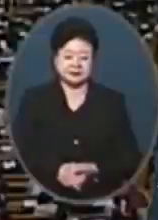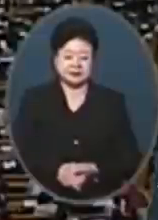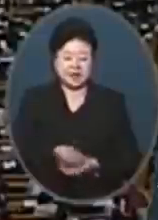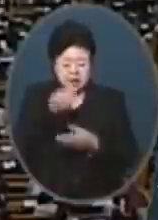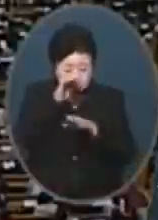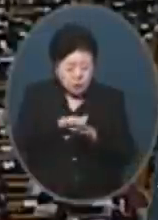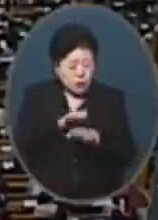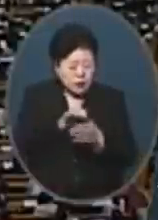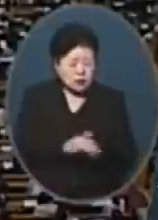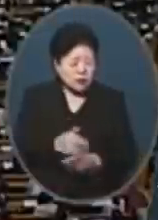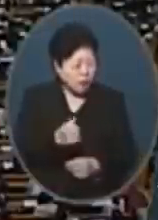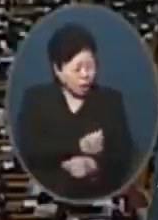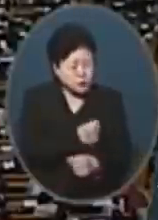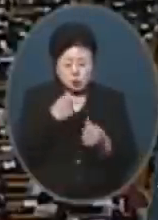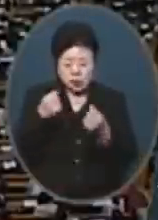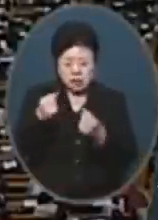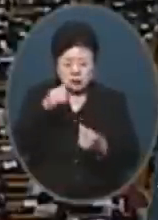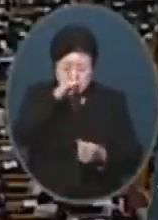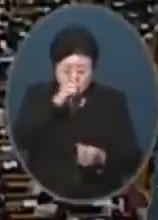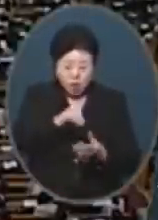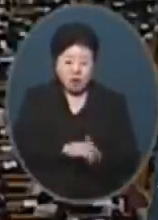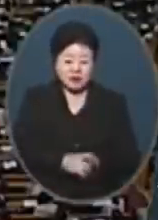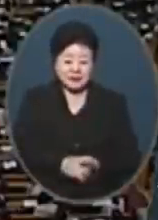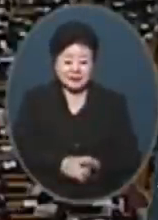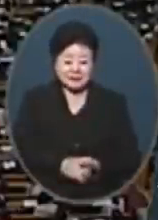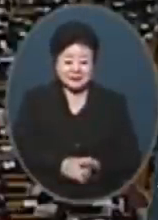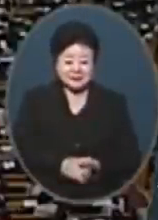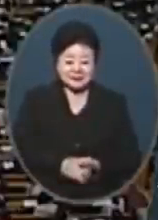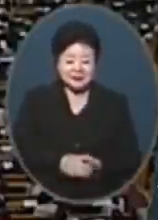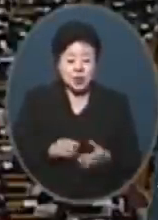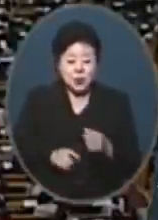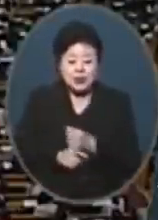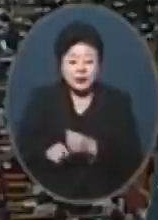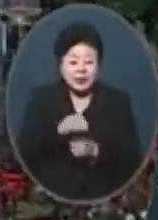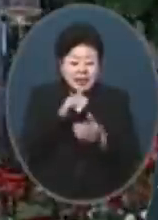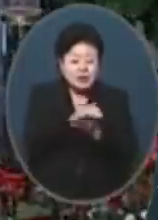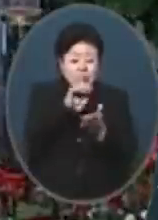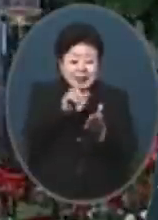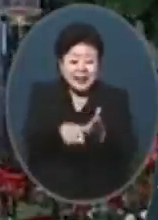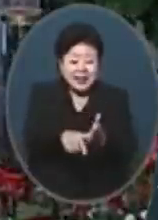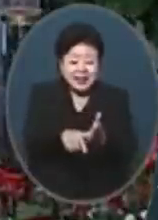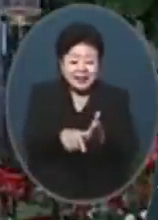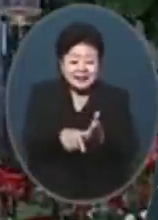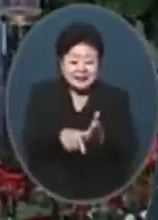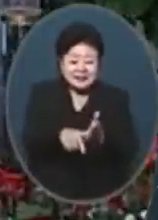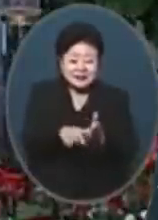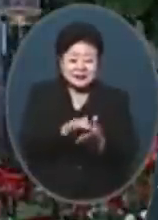성도의 기도는 엄청난 힘을 가지고 있습니다. 왜냐하면 우리가 기도할 때